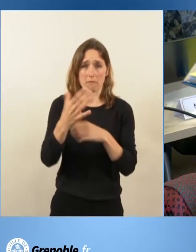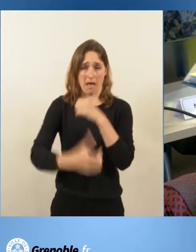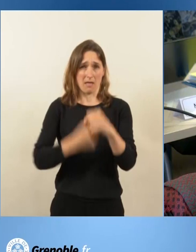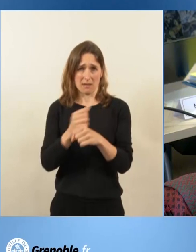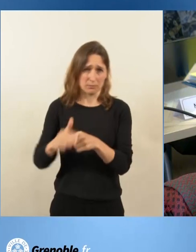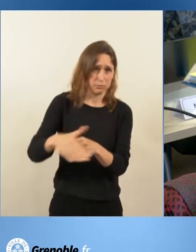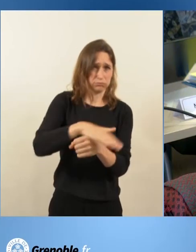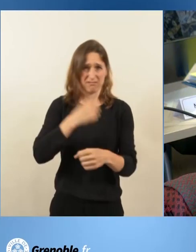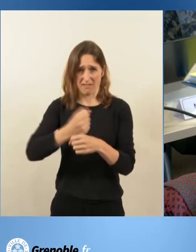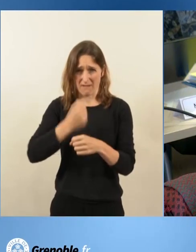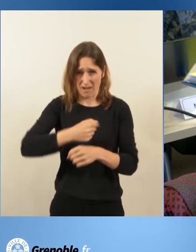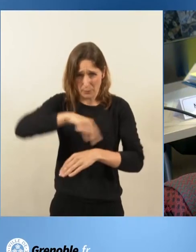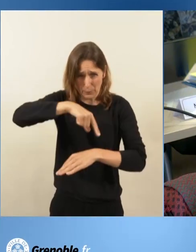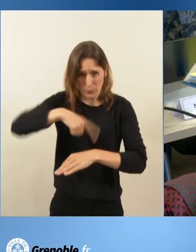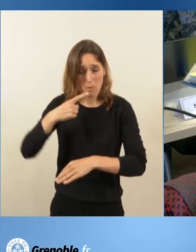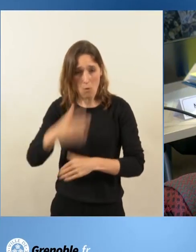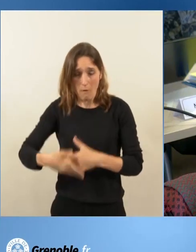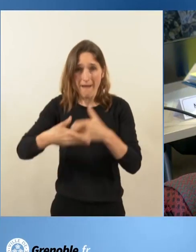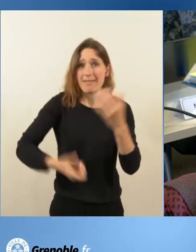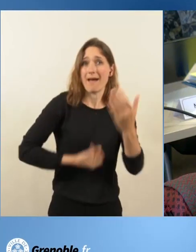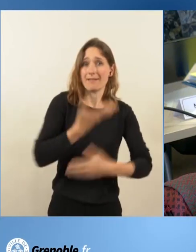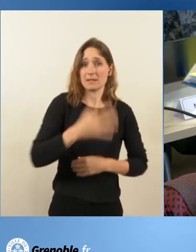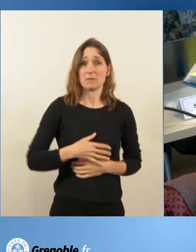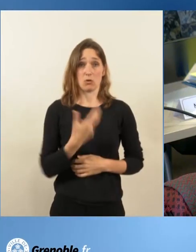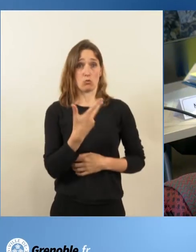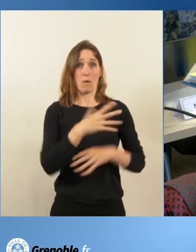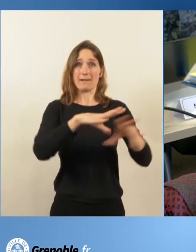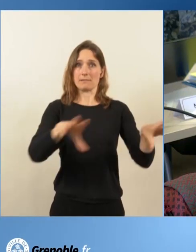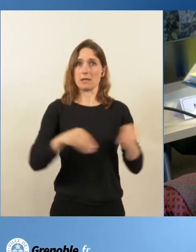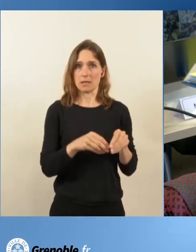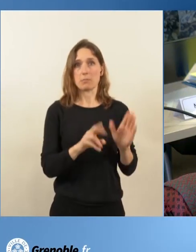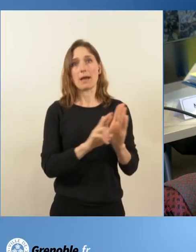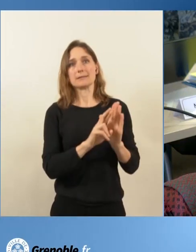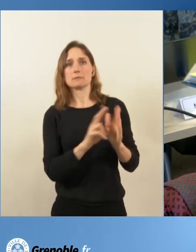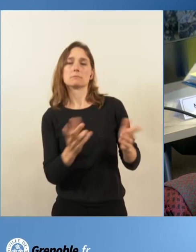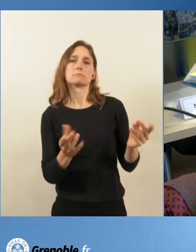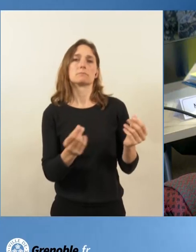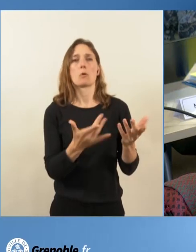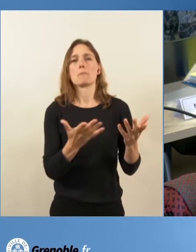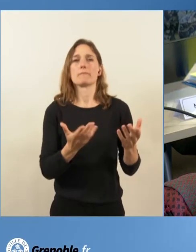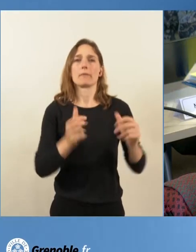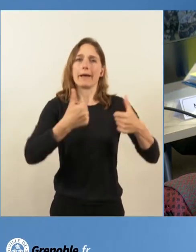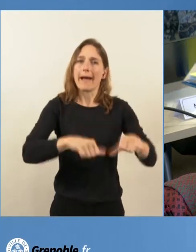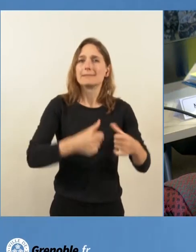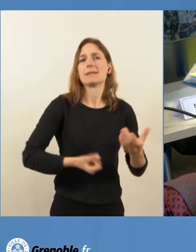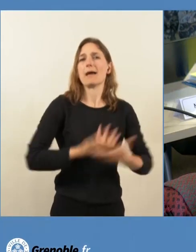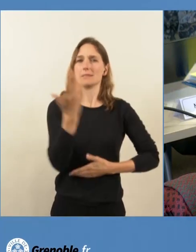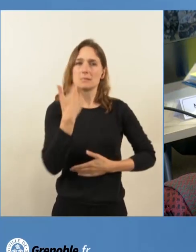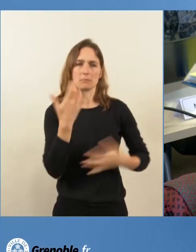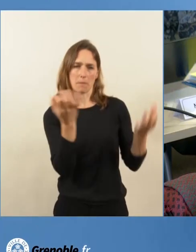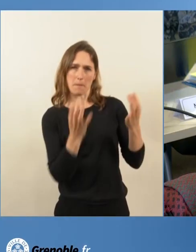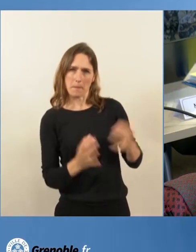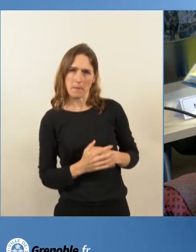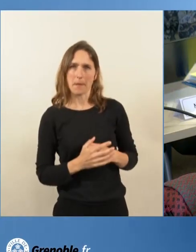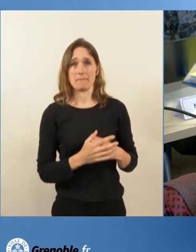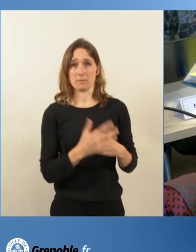artistes il y a trois équipes artistiques en résidence pour trois ans qui chacune bénéficient de 20000 euros d'accompagnement il y a l'atelier des corps